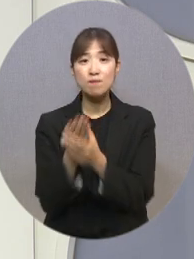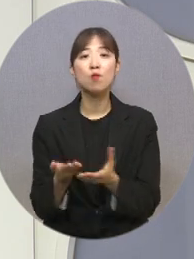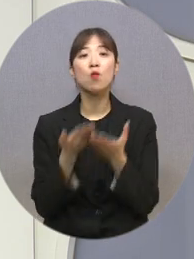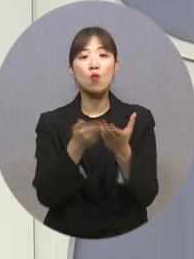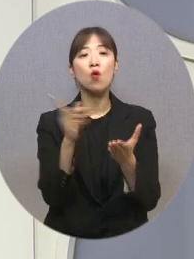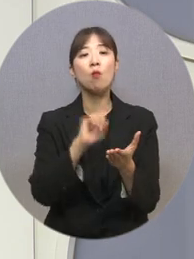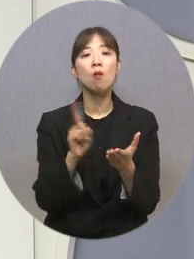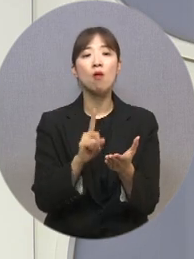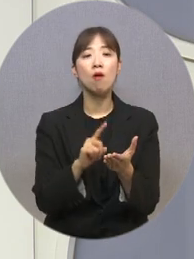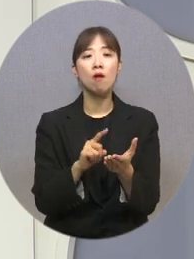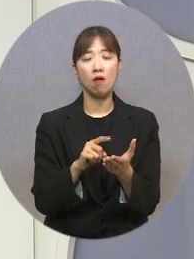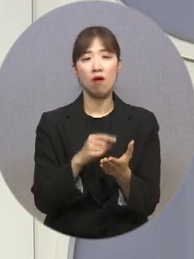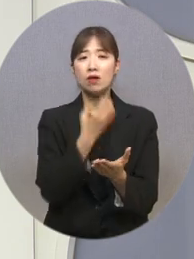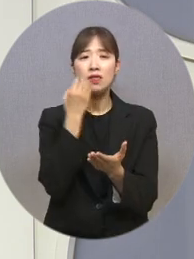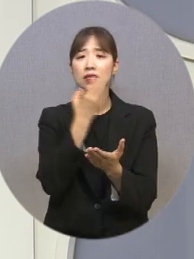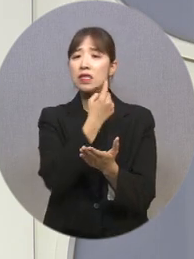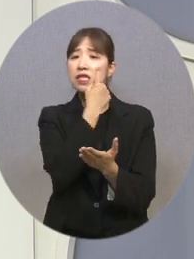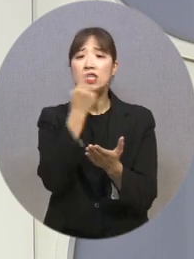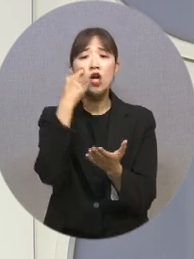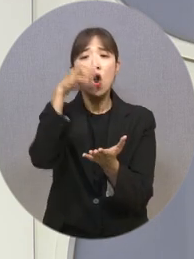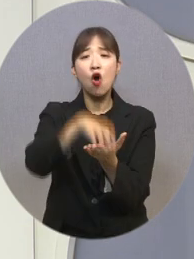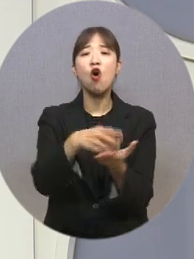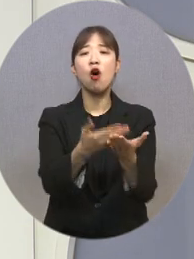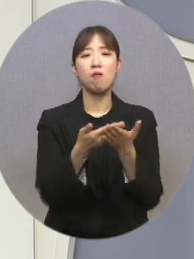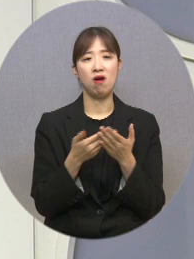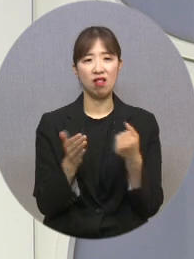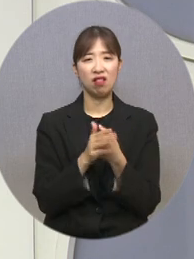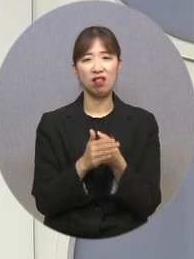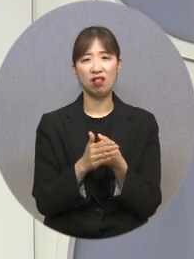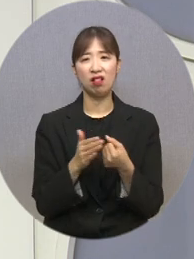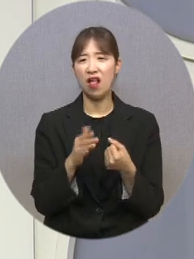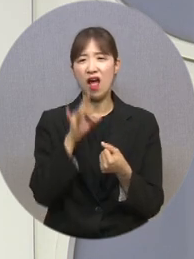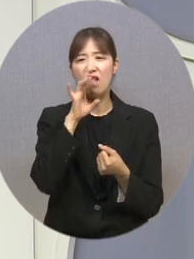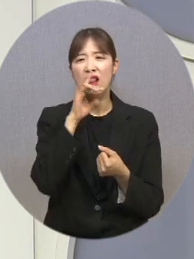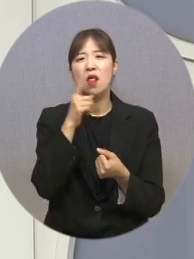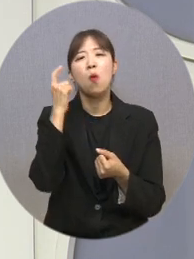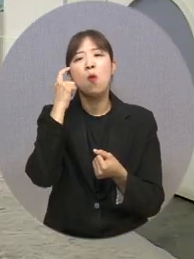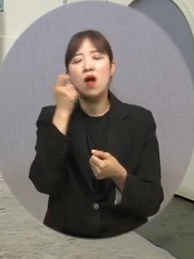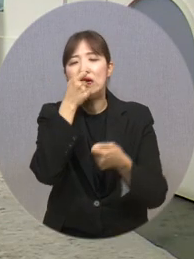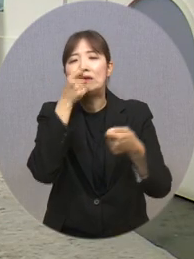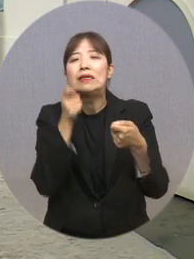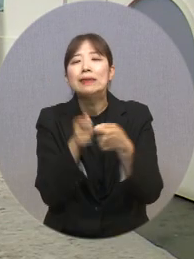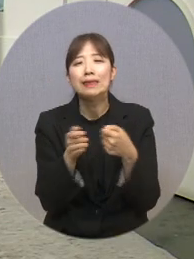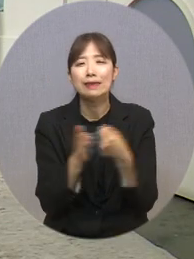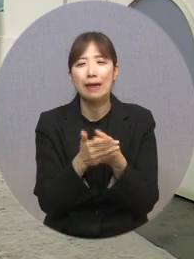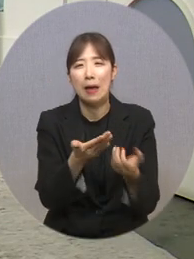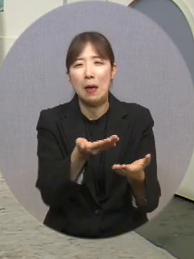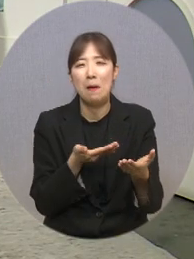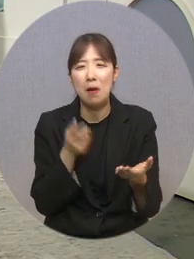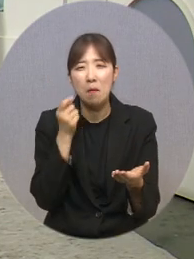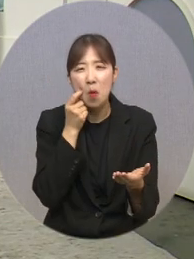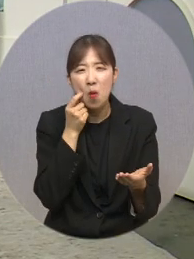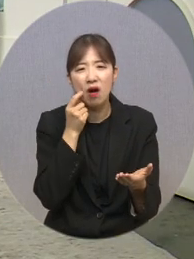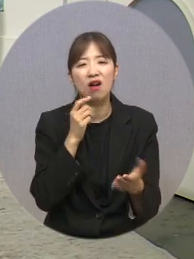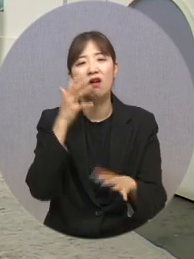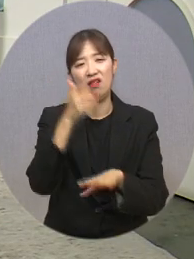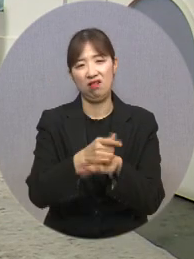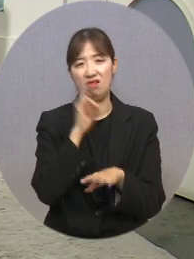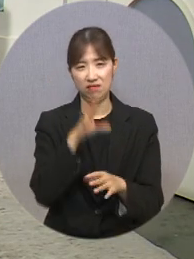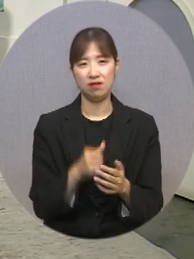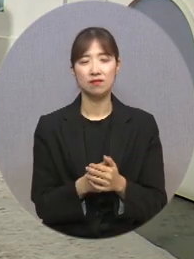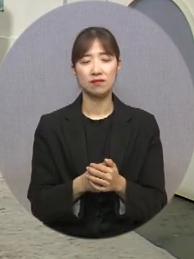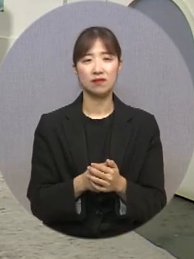뭐 현금 인수증이나 뭘 받아야 되는데 너무 친하게 지내는 바람에 전혀 그런 걸 안 받아서 굉장히 나중에 그럼 예를 들어서 이제